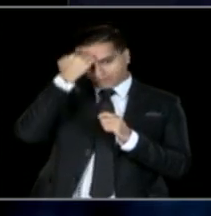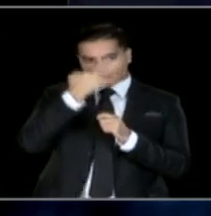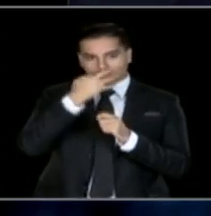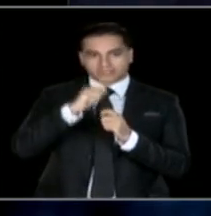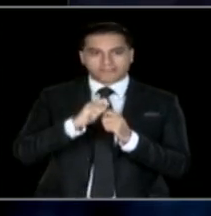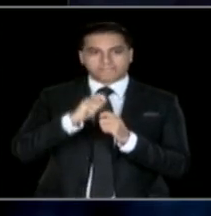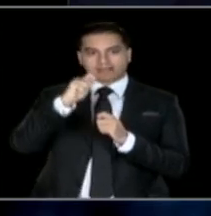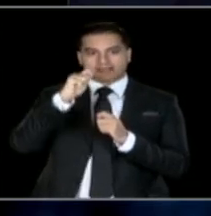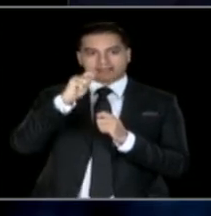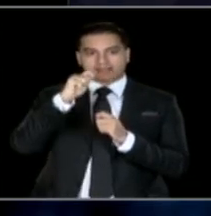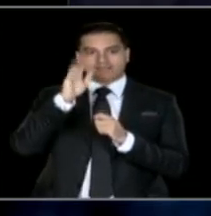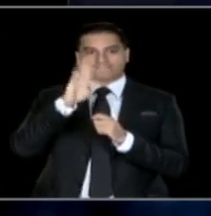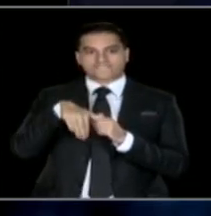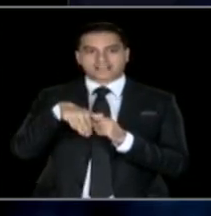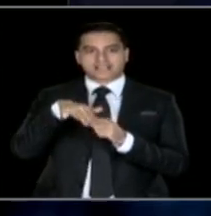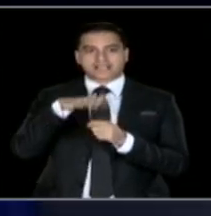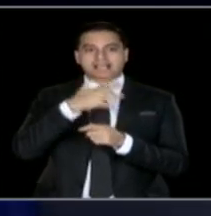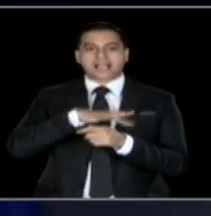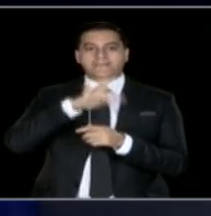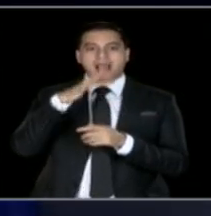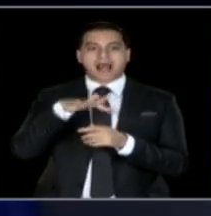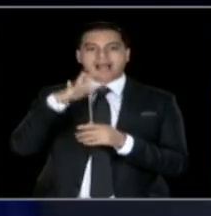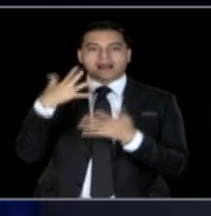4300 متر، بيقع في سلسلة جبال